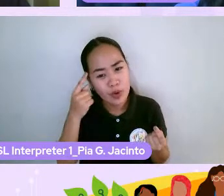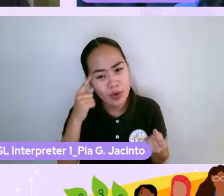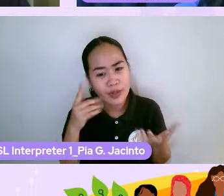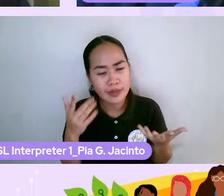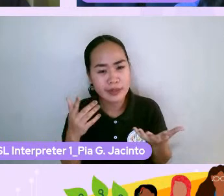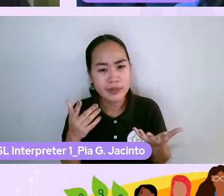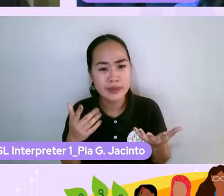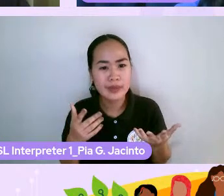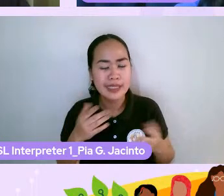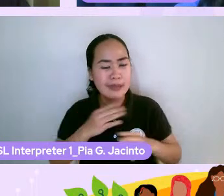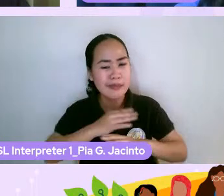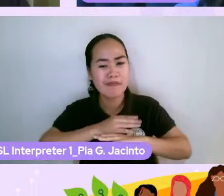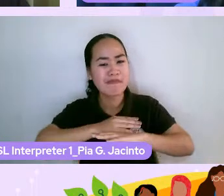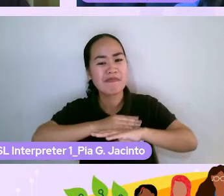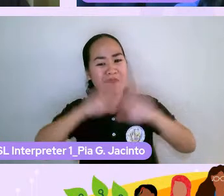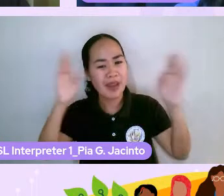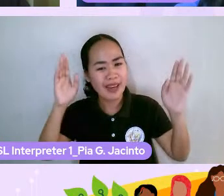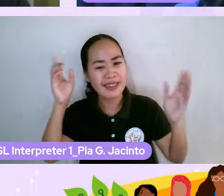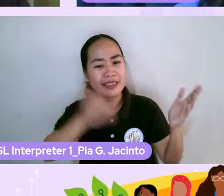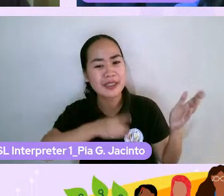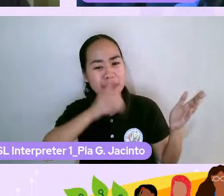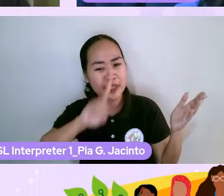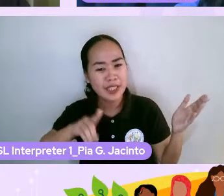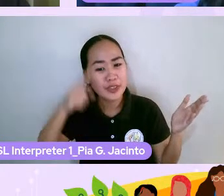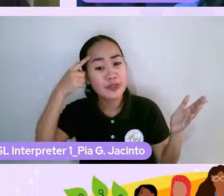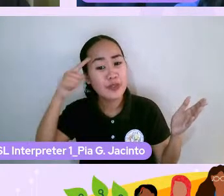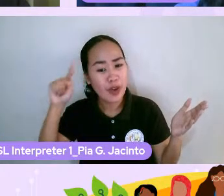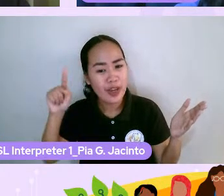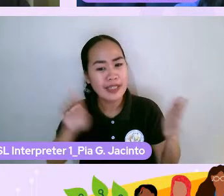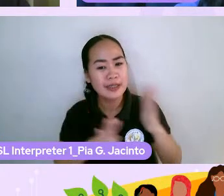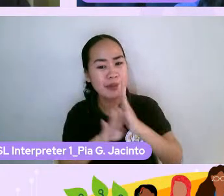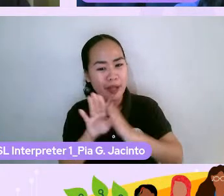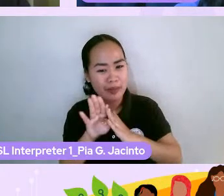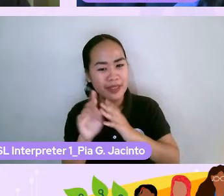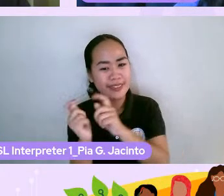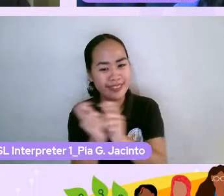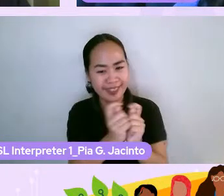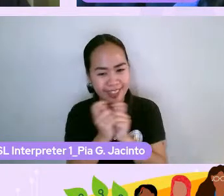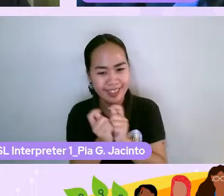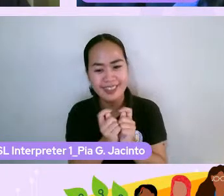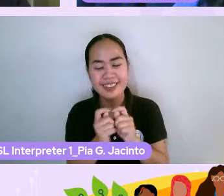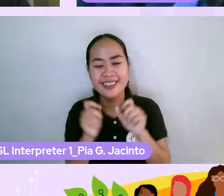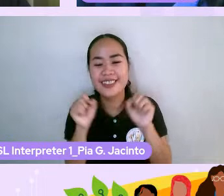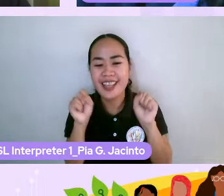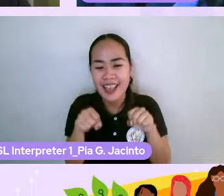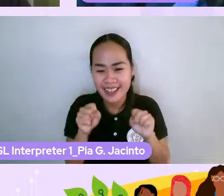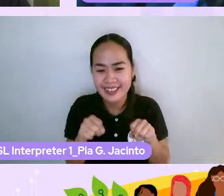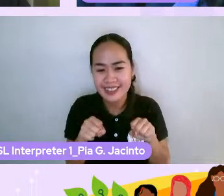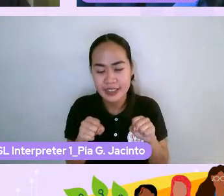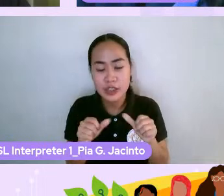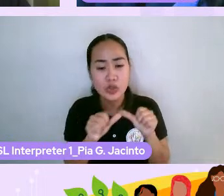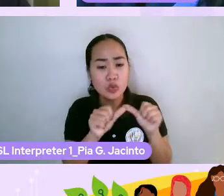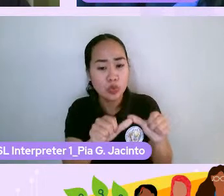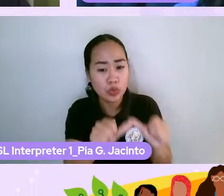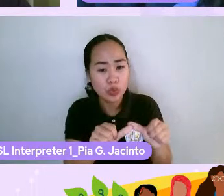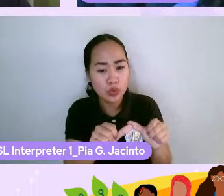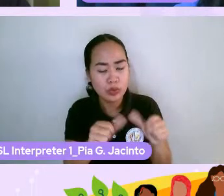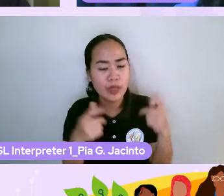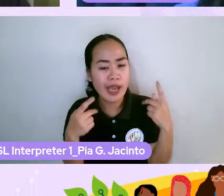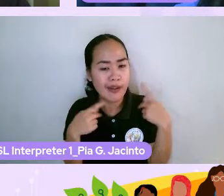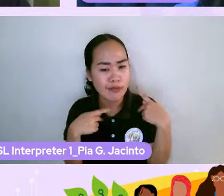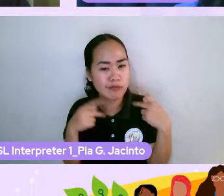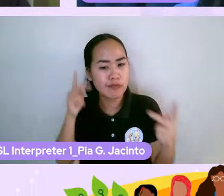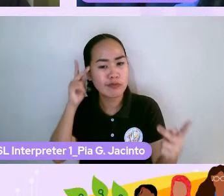break the barriers for development, sama-sama po tayo. And we continue to pursue